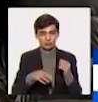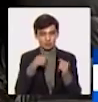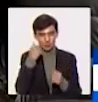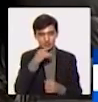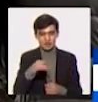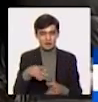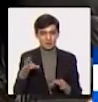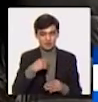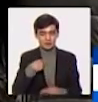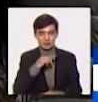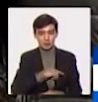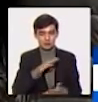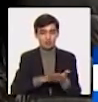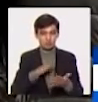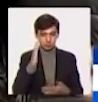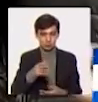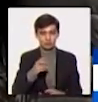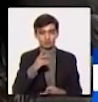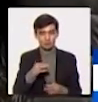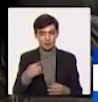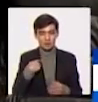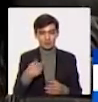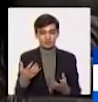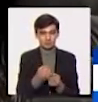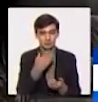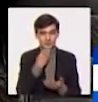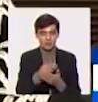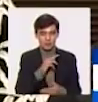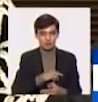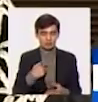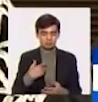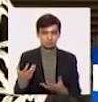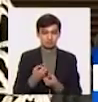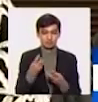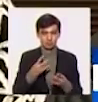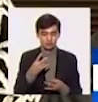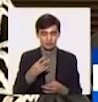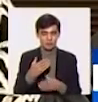біз жұмысымызды жалғап кетеміз, бірақ бұл саланы ұстап қалу үшін қолдау қажет.